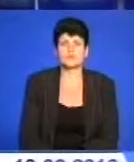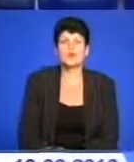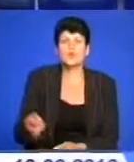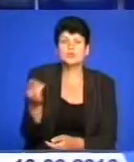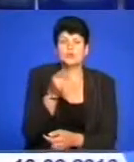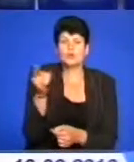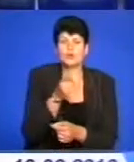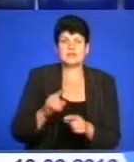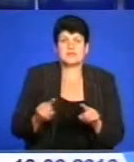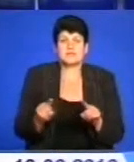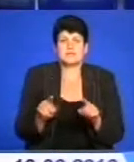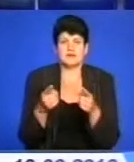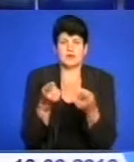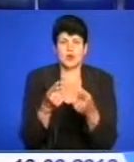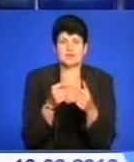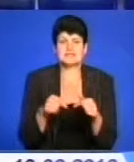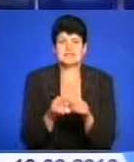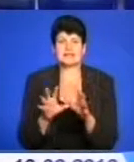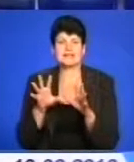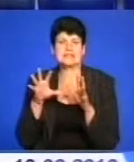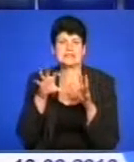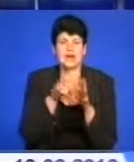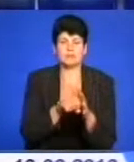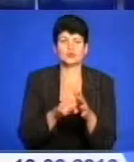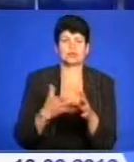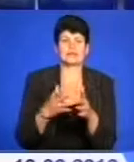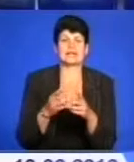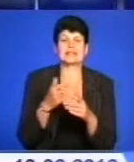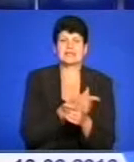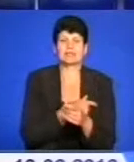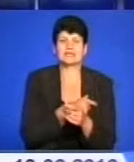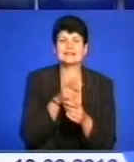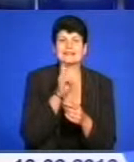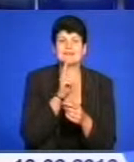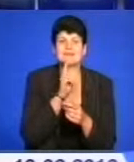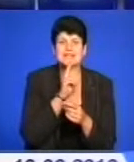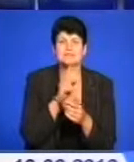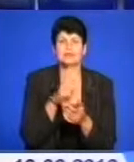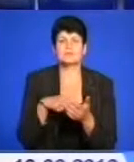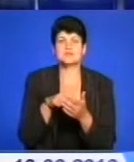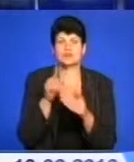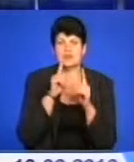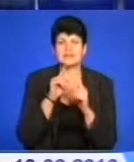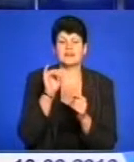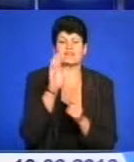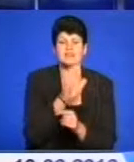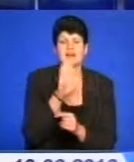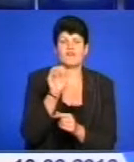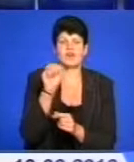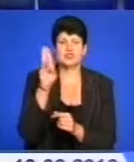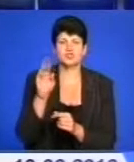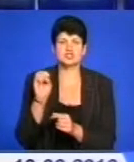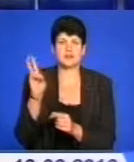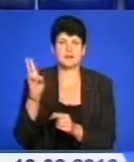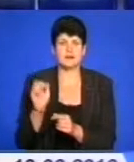У Тернополі затримали організатора нападу на депутата Кременецької міської ради, громадського активіста Віталія Ващенка. Подробиці